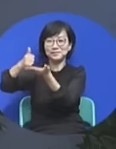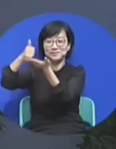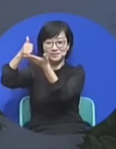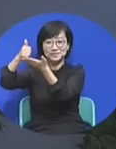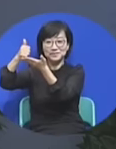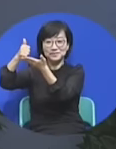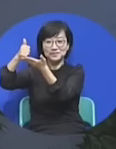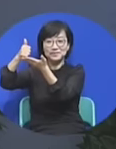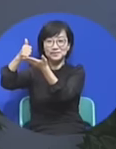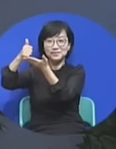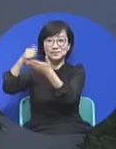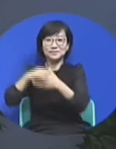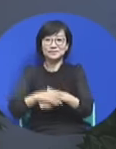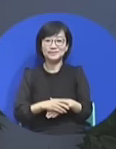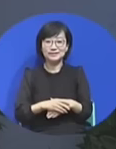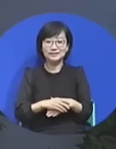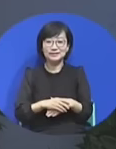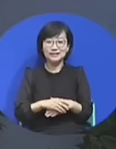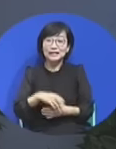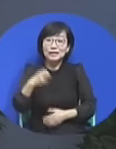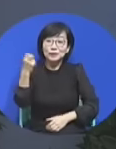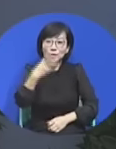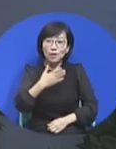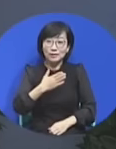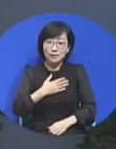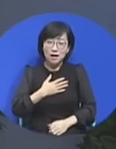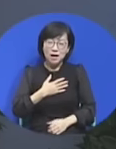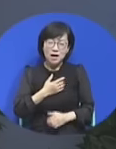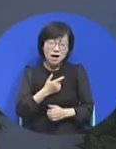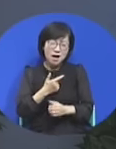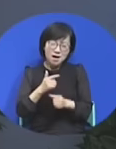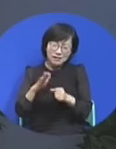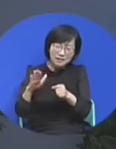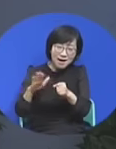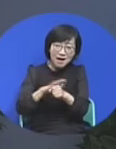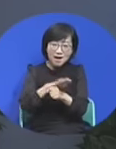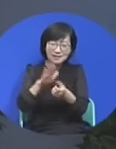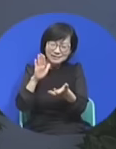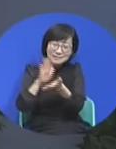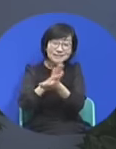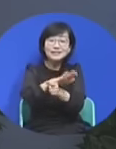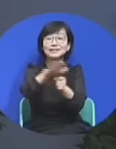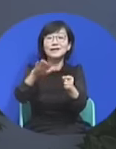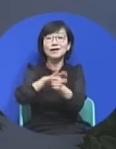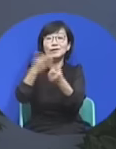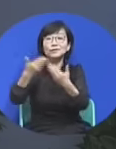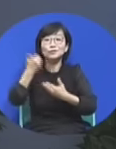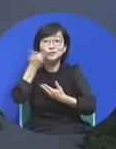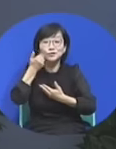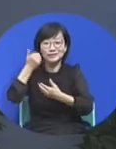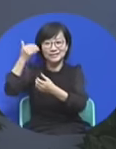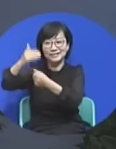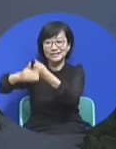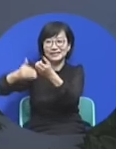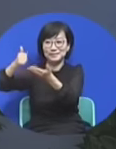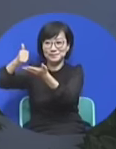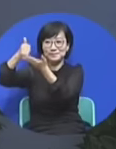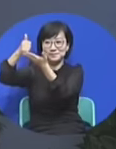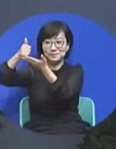God. 나보다 나를 더 사랑하는 분이 하나님이십니다. The one who loves me even more than I love myself is